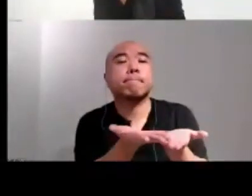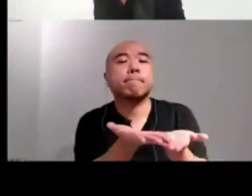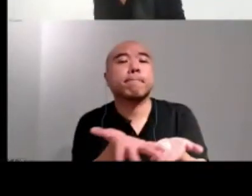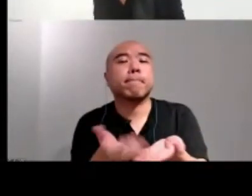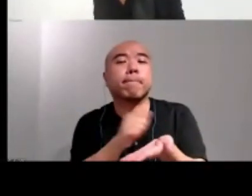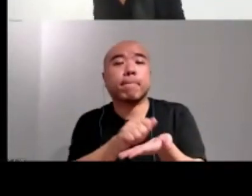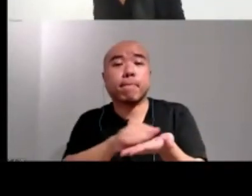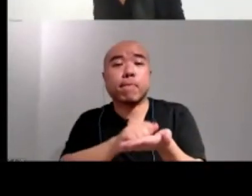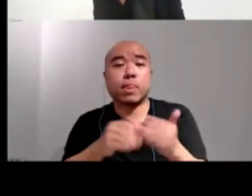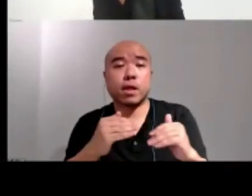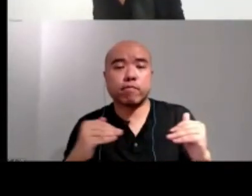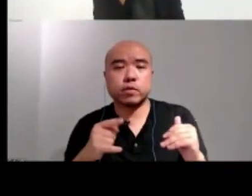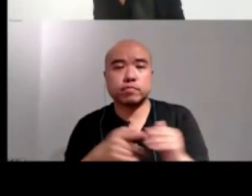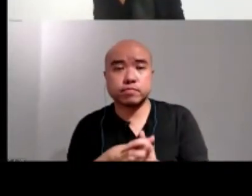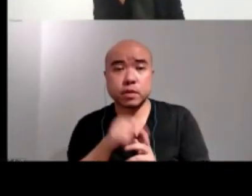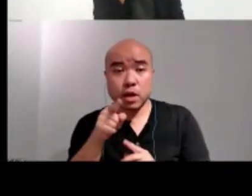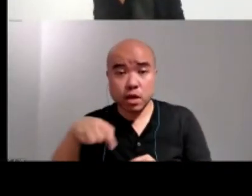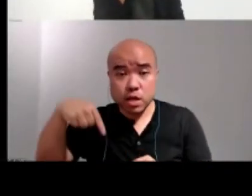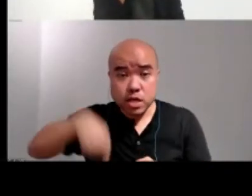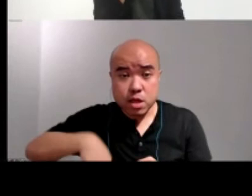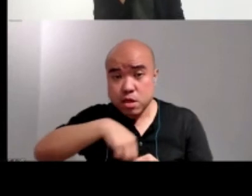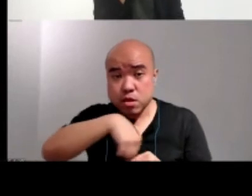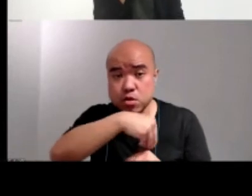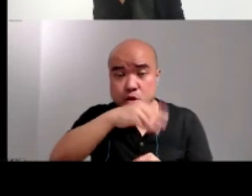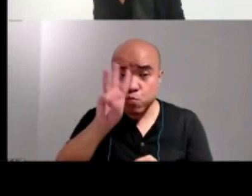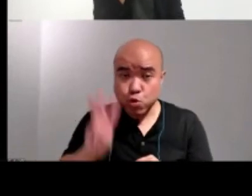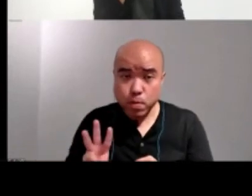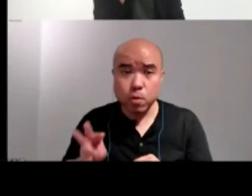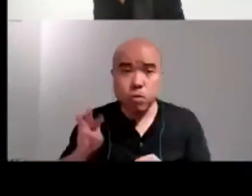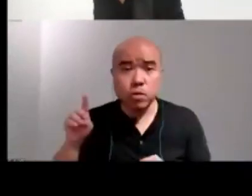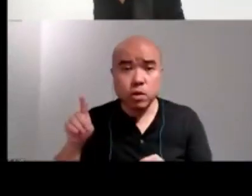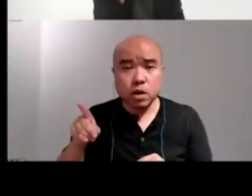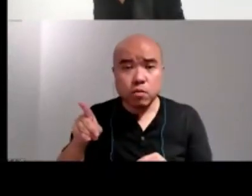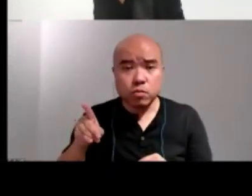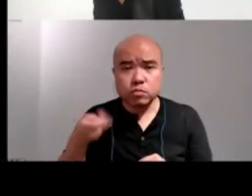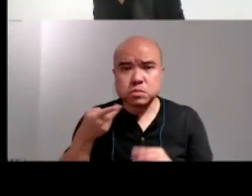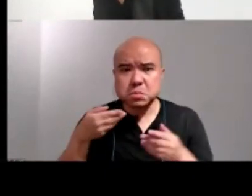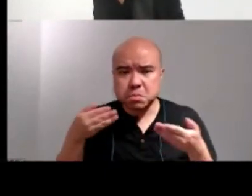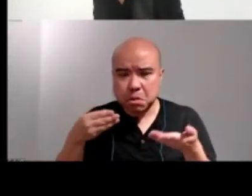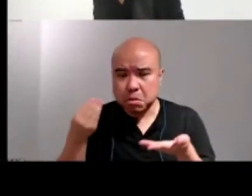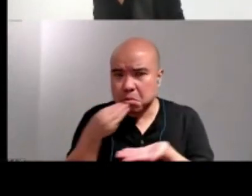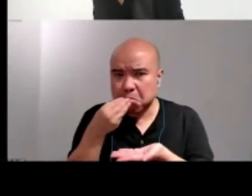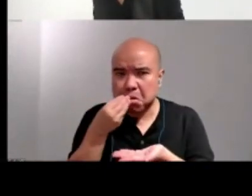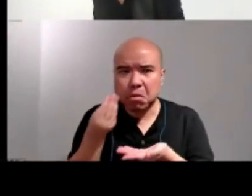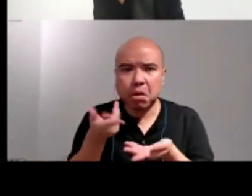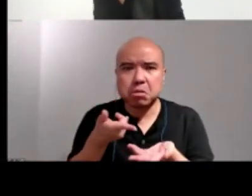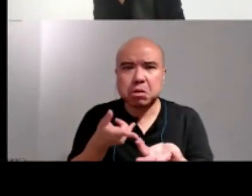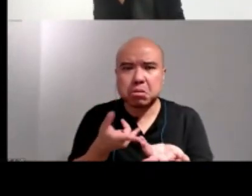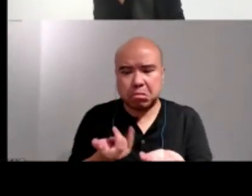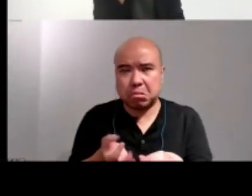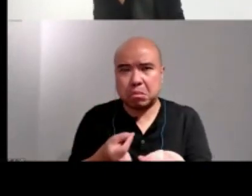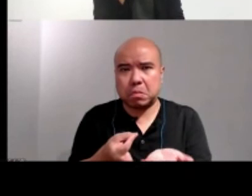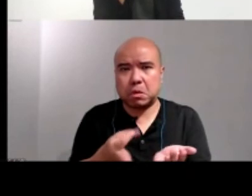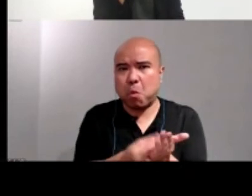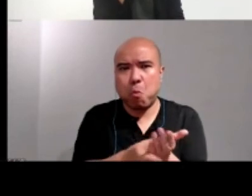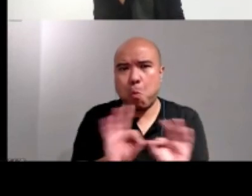喺深水埗嘅家庭，佢冇一個食飯嘅空間，佢個冇一個家庭一個 living room， 我哋幫佢